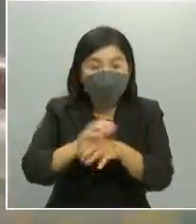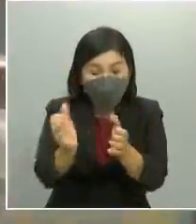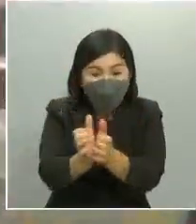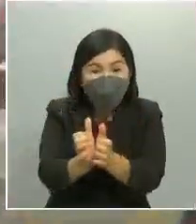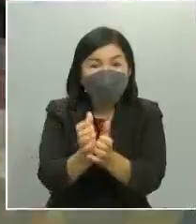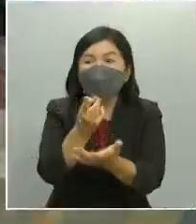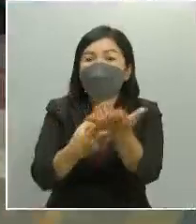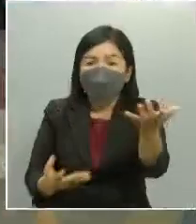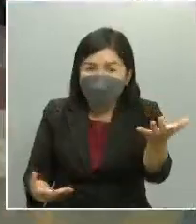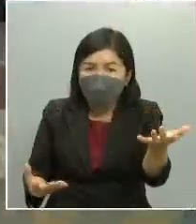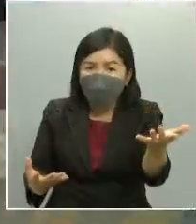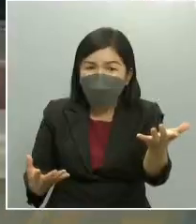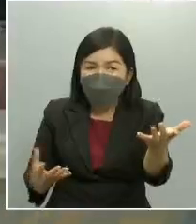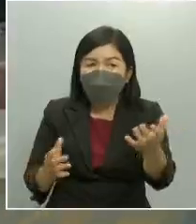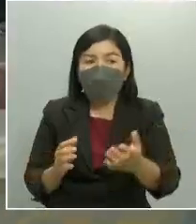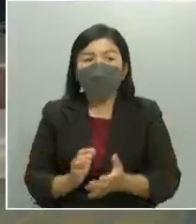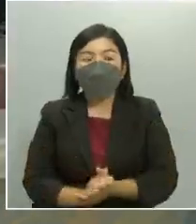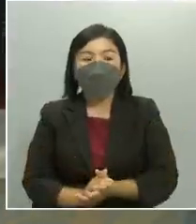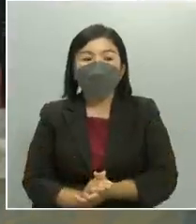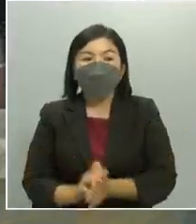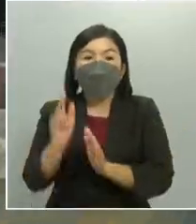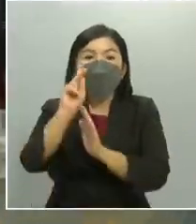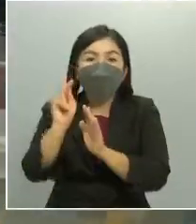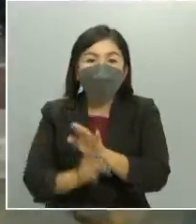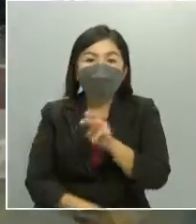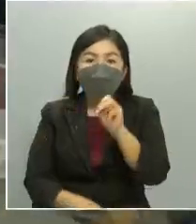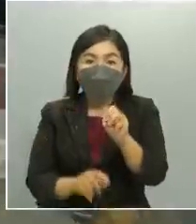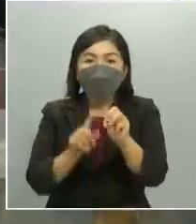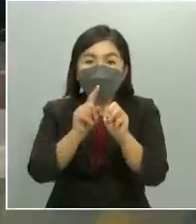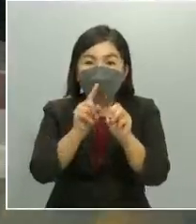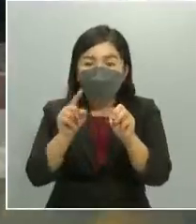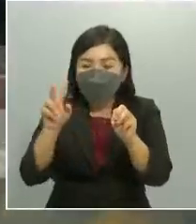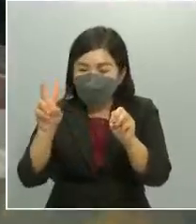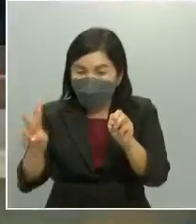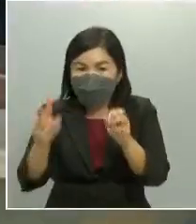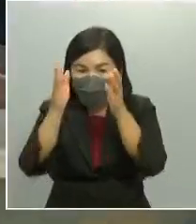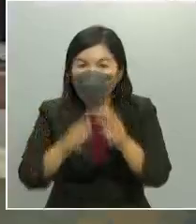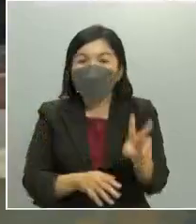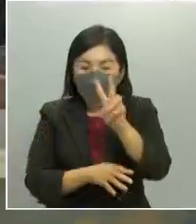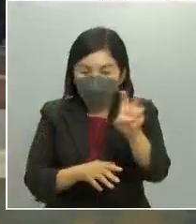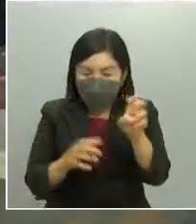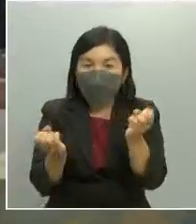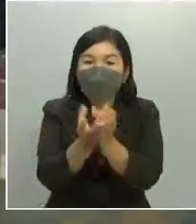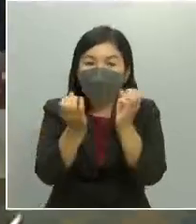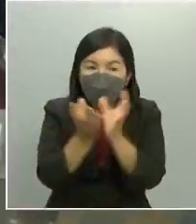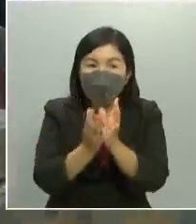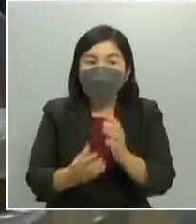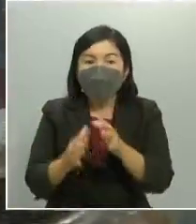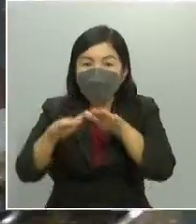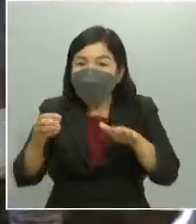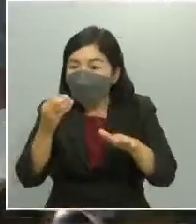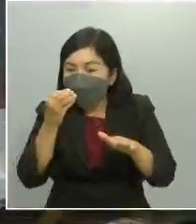อะไรคนที่นอนพอดี 1ศ.ตอนนี้พี่มี 200กว่าคนมีเด็กกดข้าว